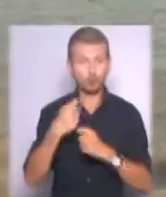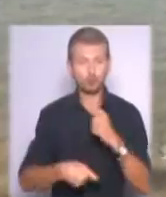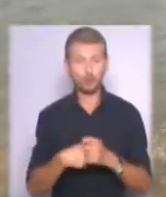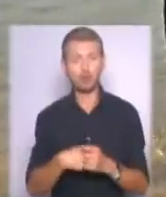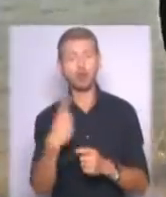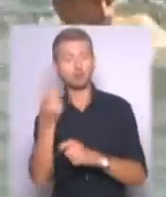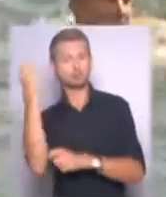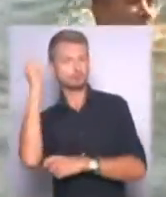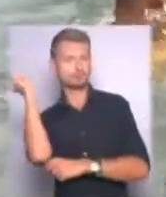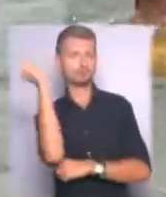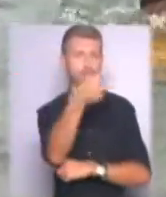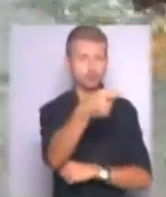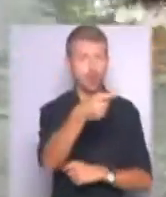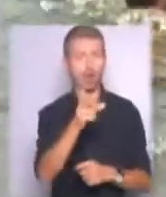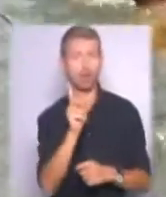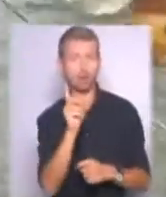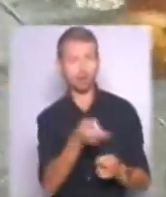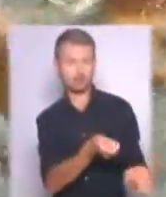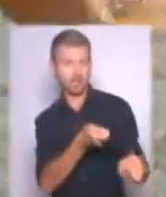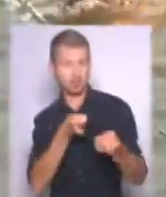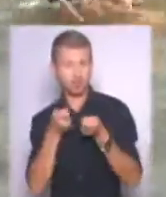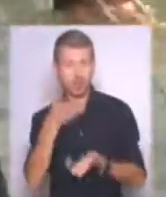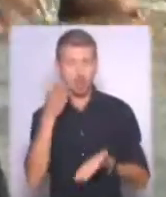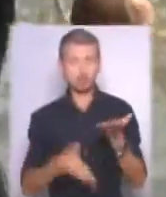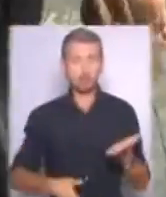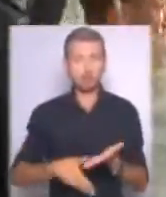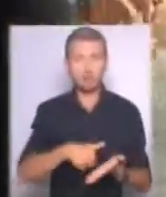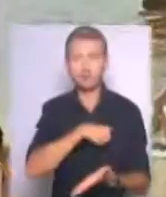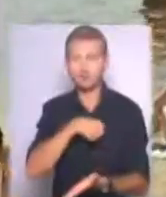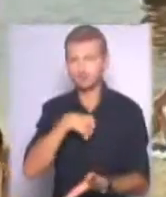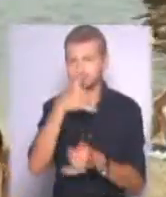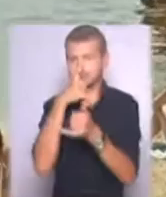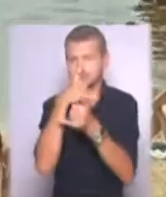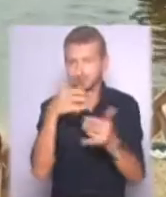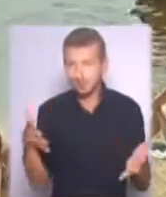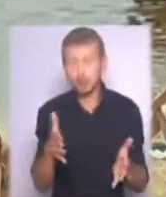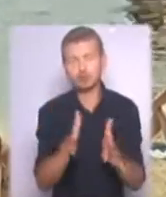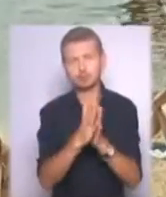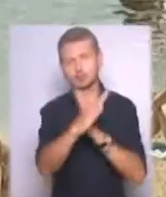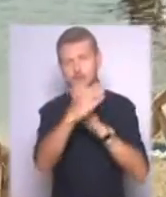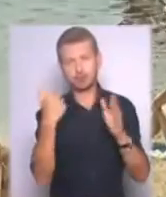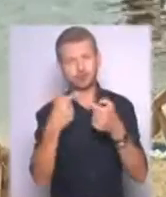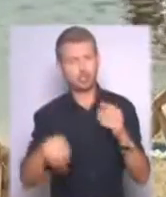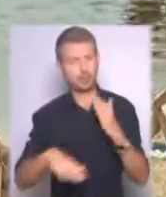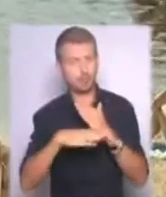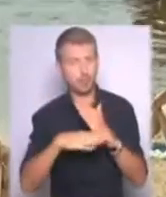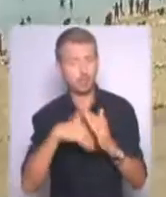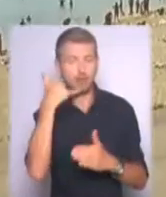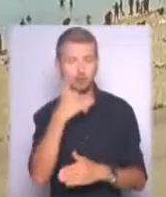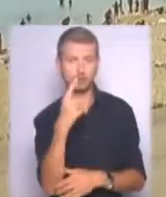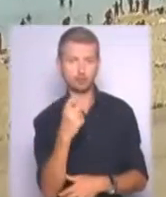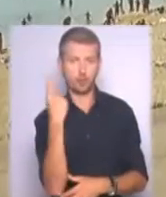кинути гореплавцеві, за інше тягнути. Якщо допомогу самостійно надати не в змозі, кличте інших і телефонуйте на